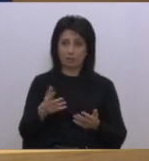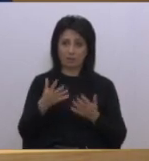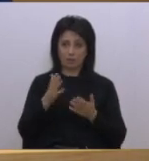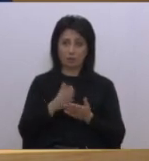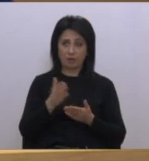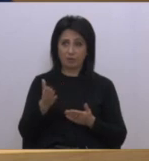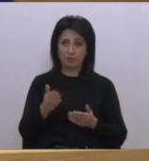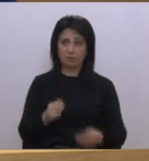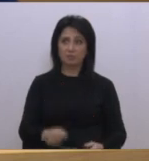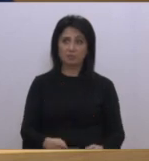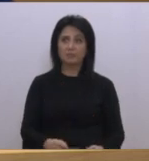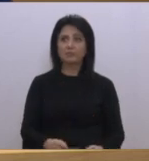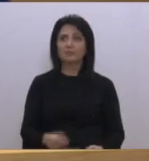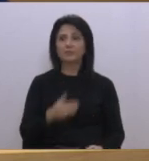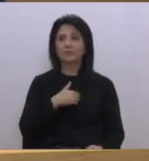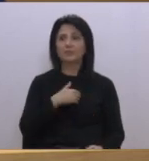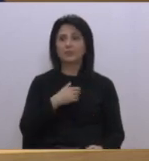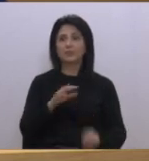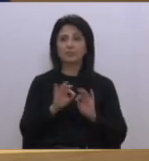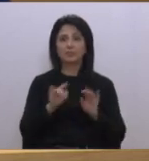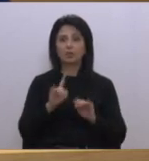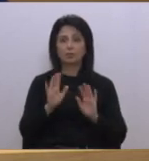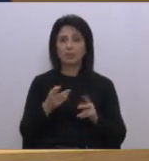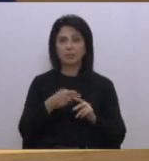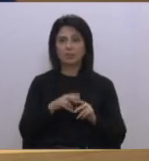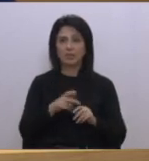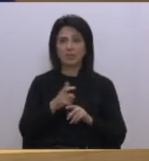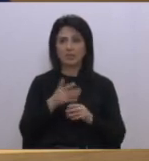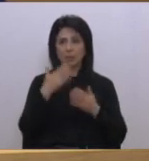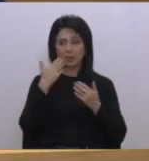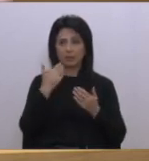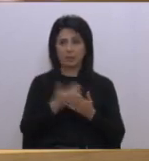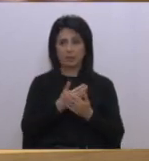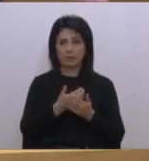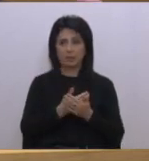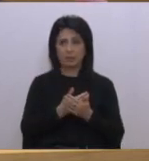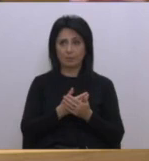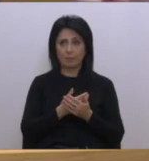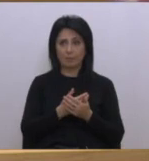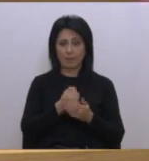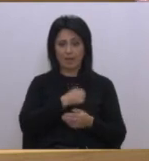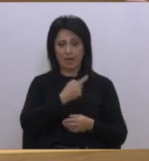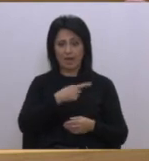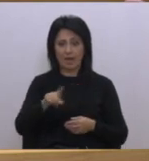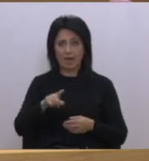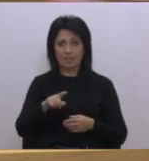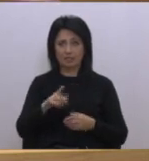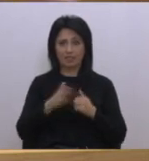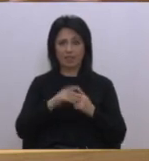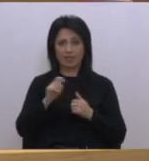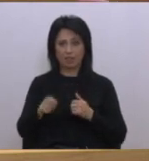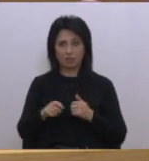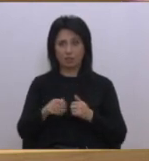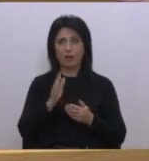გვაქვს, მაგრამ მე მითხრა ვუყოთ აღვნიშნო, რატომ ხდება ეს და ძალიან მარტივი ამბავია. გაწევა არის დასჯა.